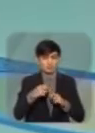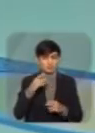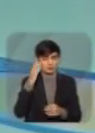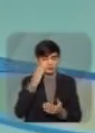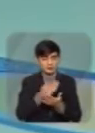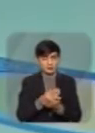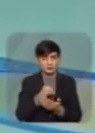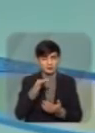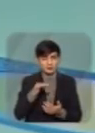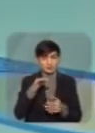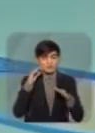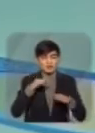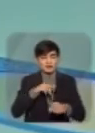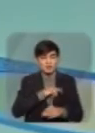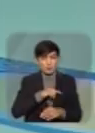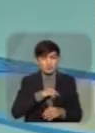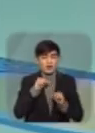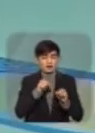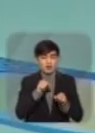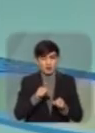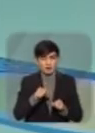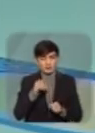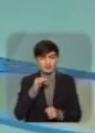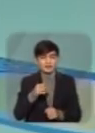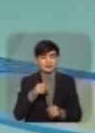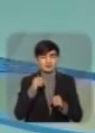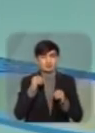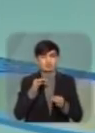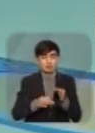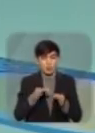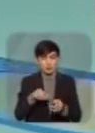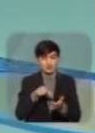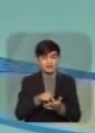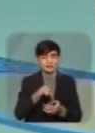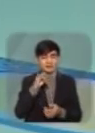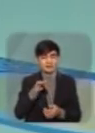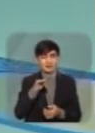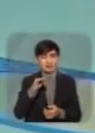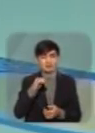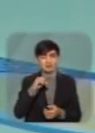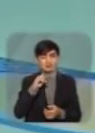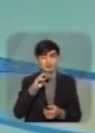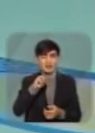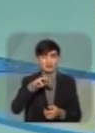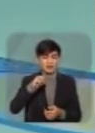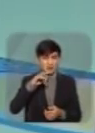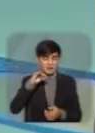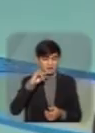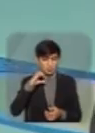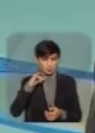Жергілікті жерде жұмыс істеп жатқан адвокаттар, жеке сот орындаушылар, нотариустер, осы құқық